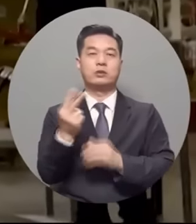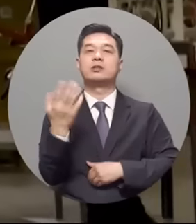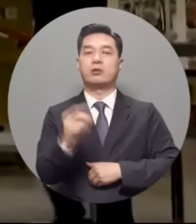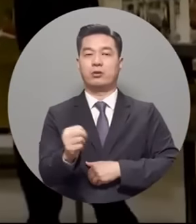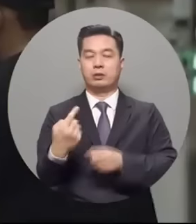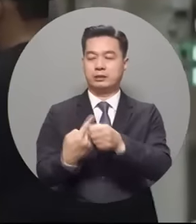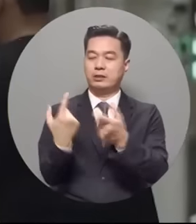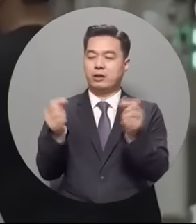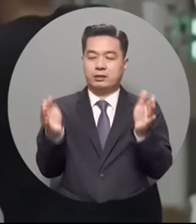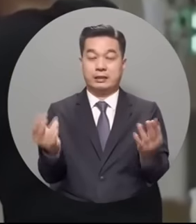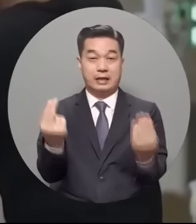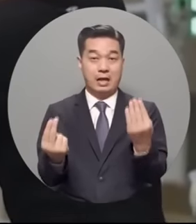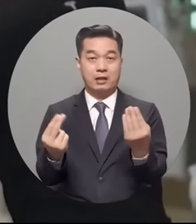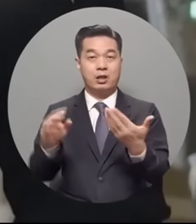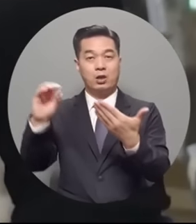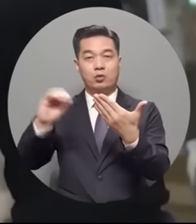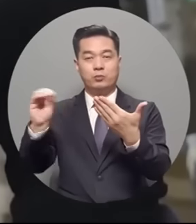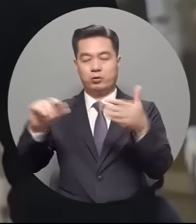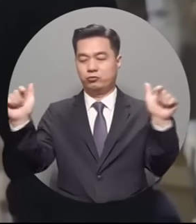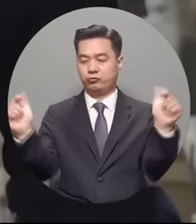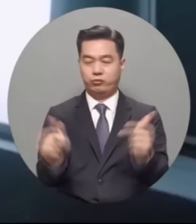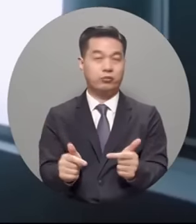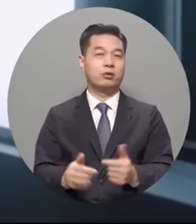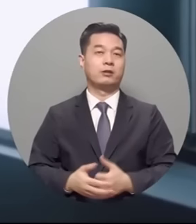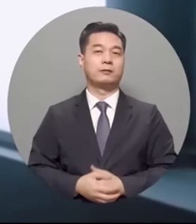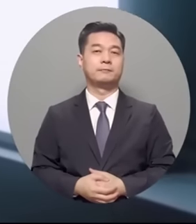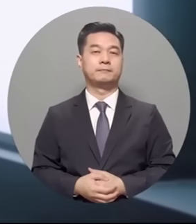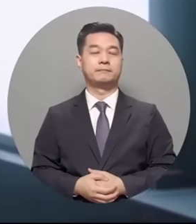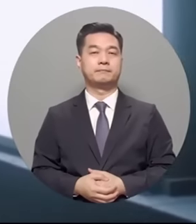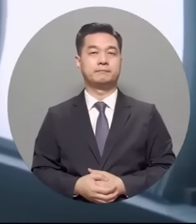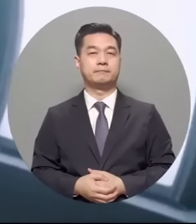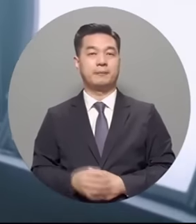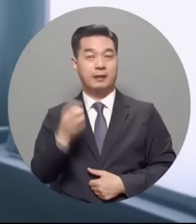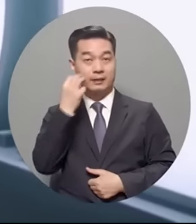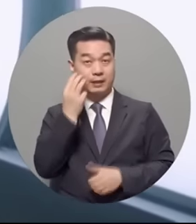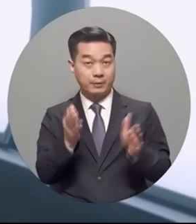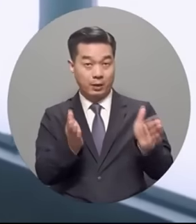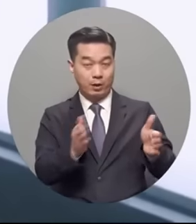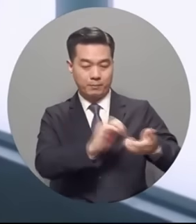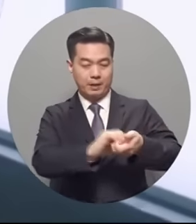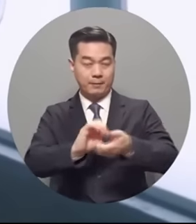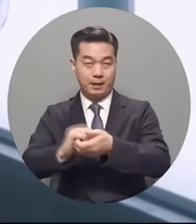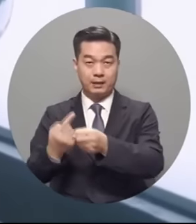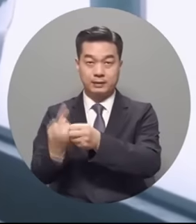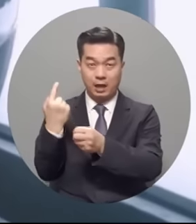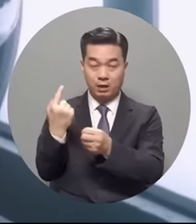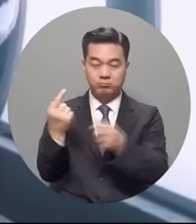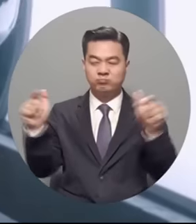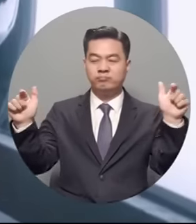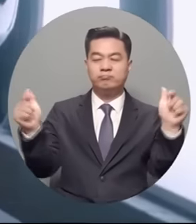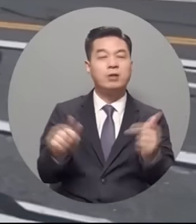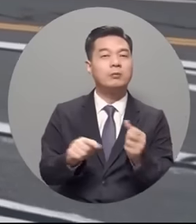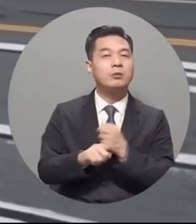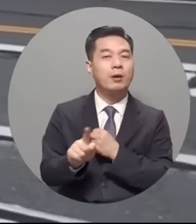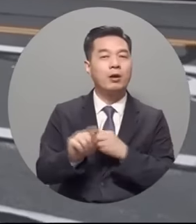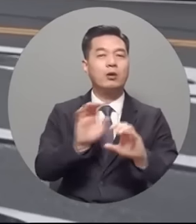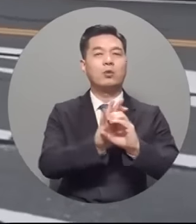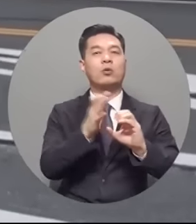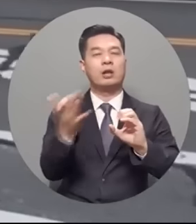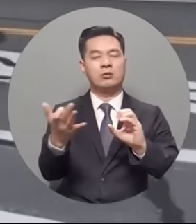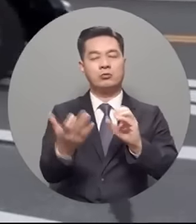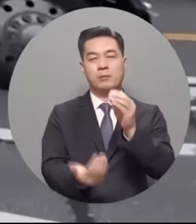기간보다 9%나 줄었습니다. 분기 매출이 한 해 전 같은 기간보다 감소한 건 코로나19가